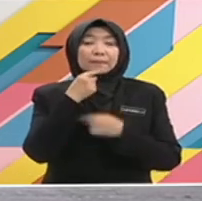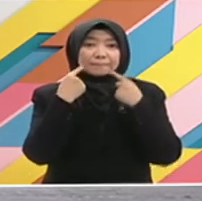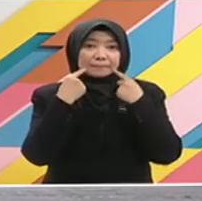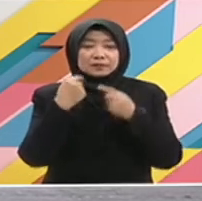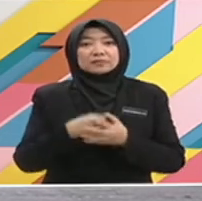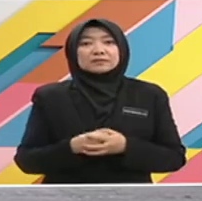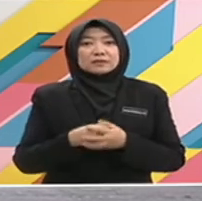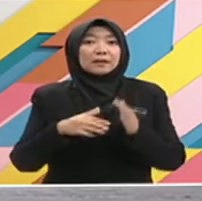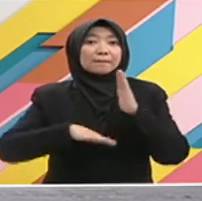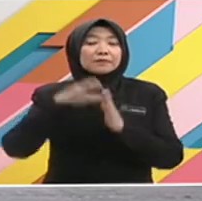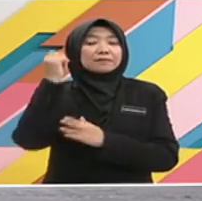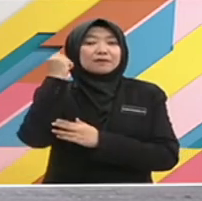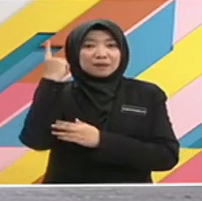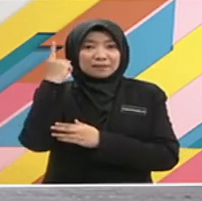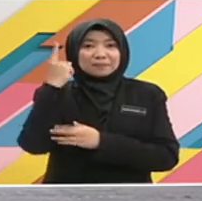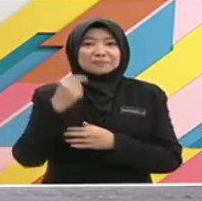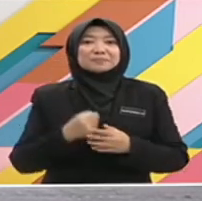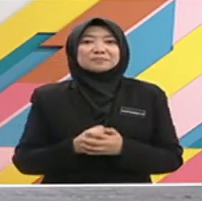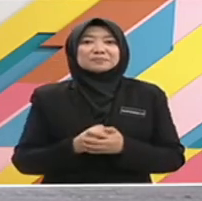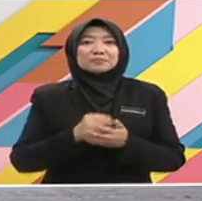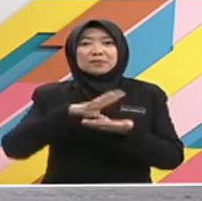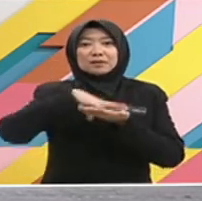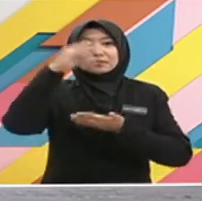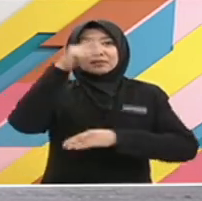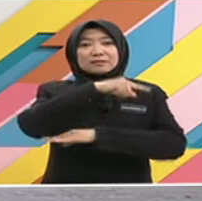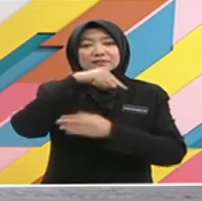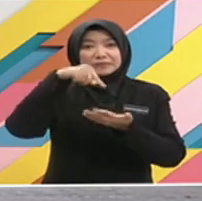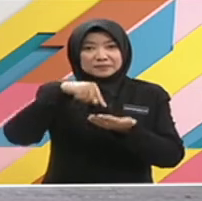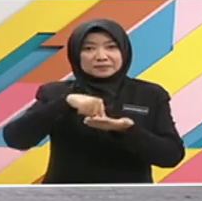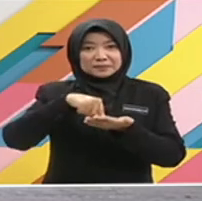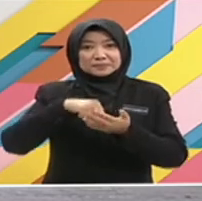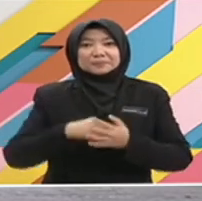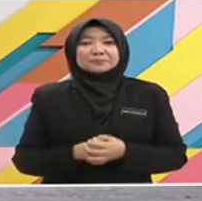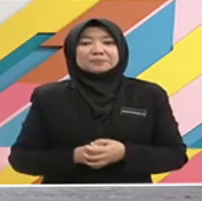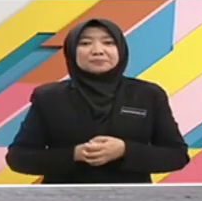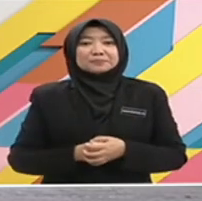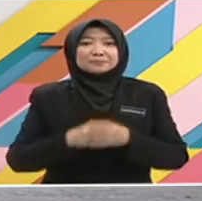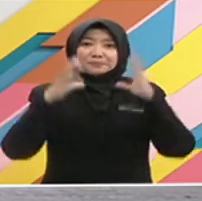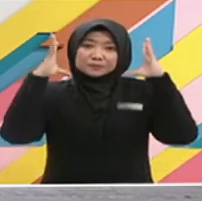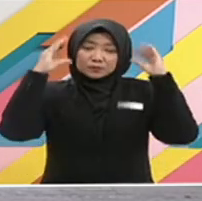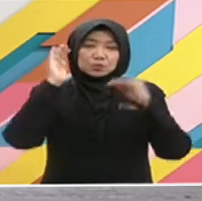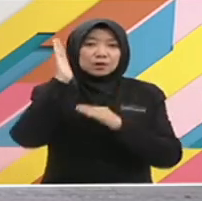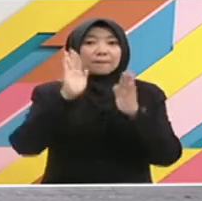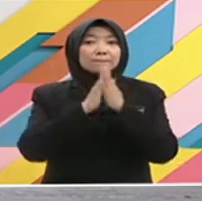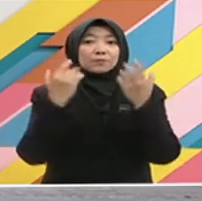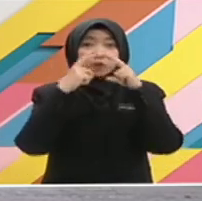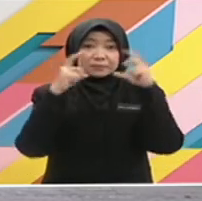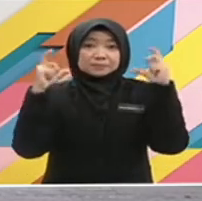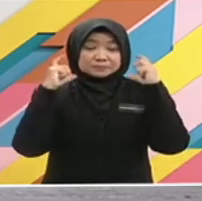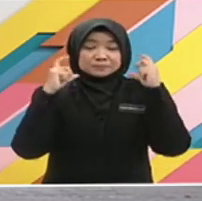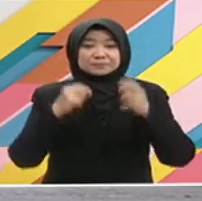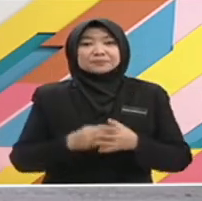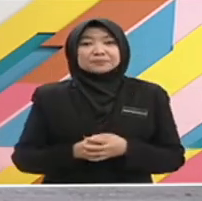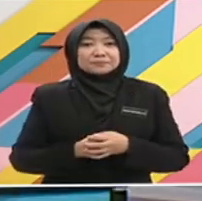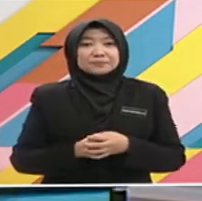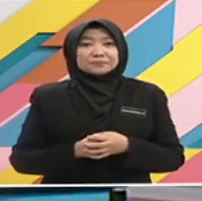memahami sesi pembelajaran kita pada hari ini. Jadi saya nak persilakan Cikgu Hayati. Terima kasih. Untuk buka pelitup muka, dan sekiranya anda perlu